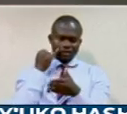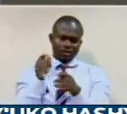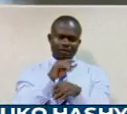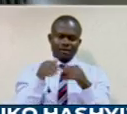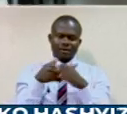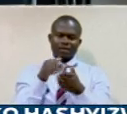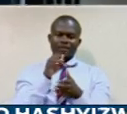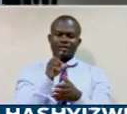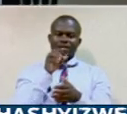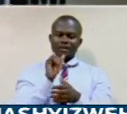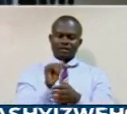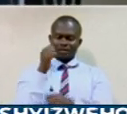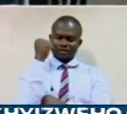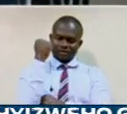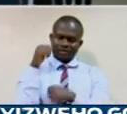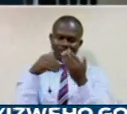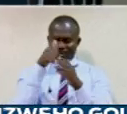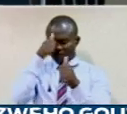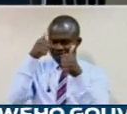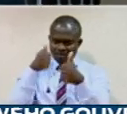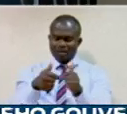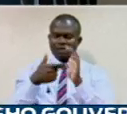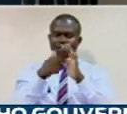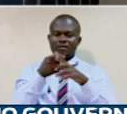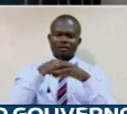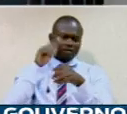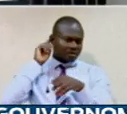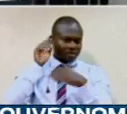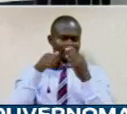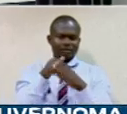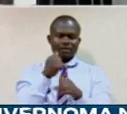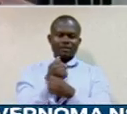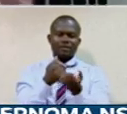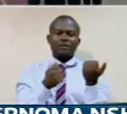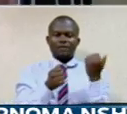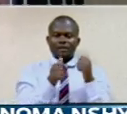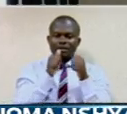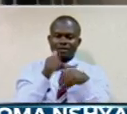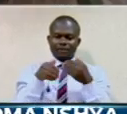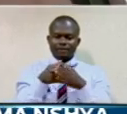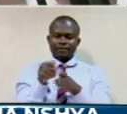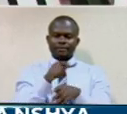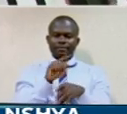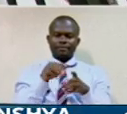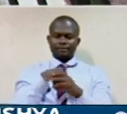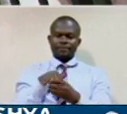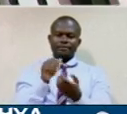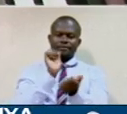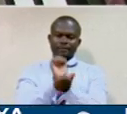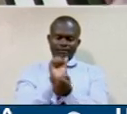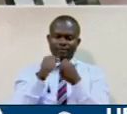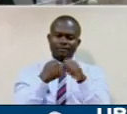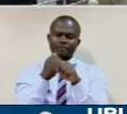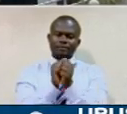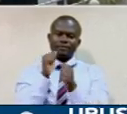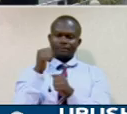abayoboke b'ishyaka FDI inkingi rukanakurikiza ibimenyetso byavuye mu iperereza ryakozwe n'ubugenzacyaha byanashingiweho n'ubushinjacyaha muri uru rubanza rwakati igifungo cy'imyaka